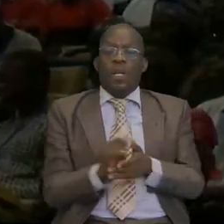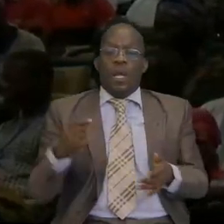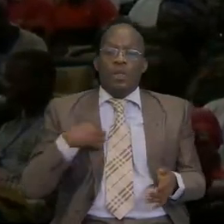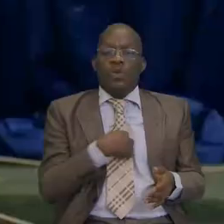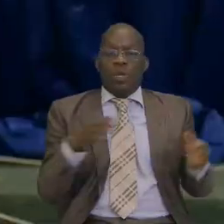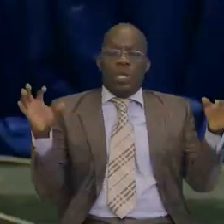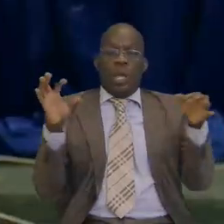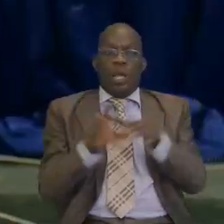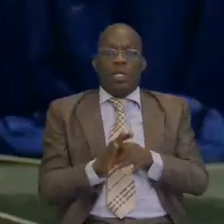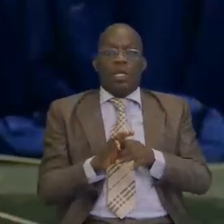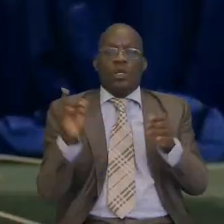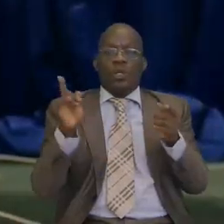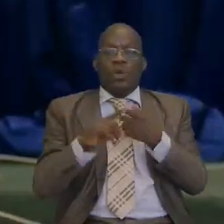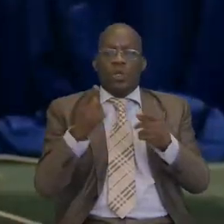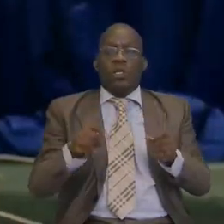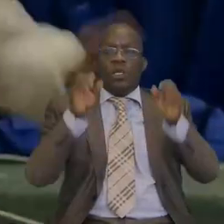si attachés.